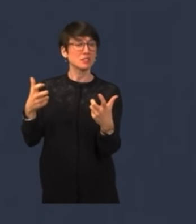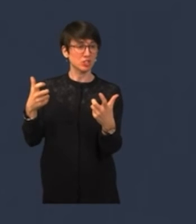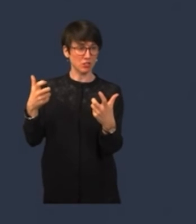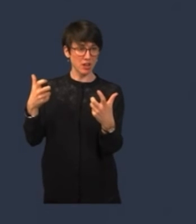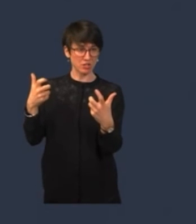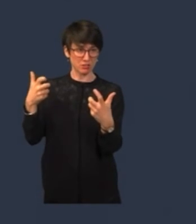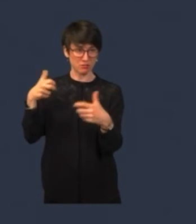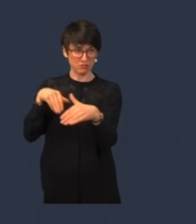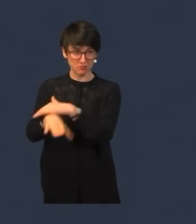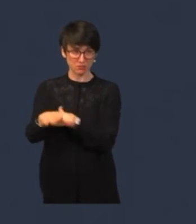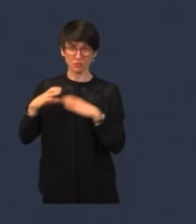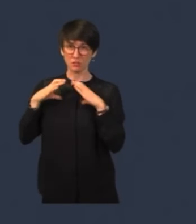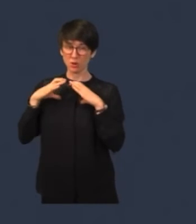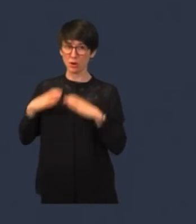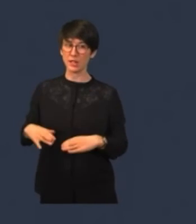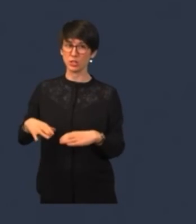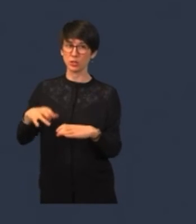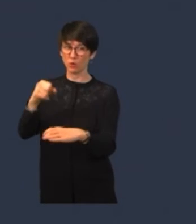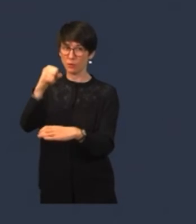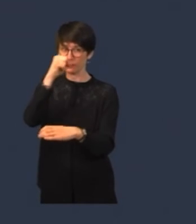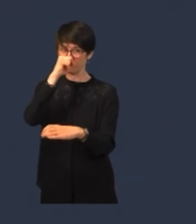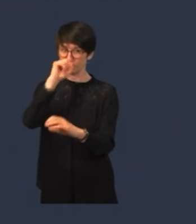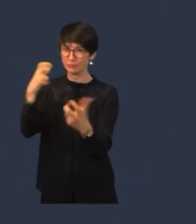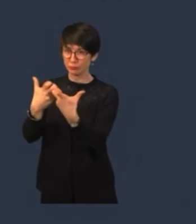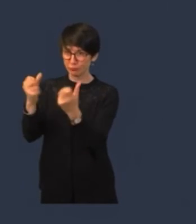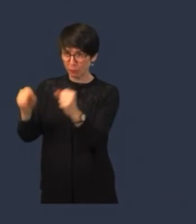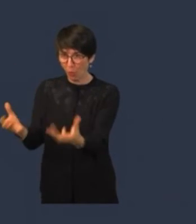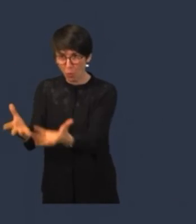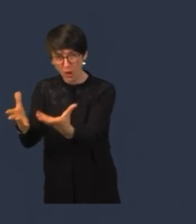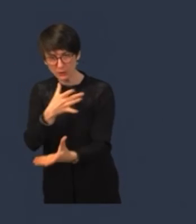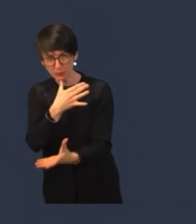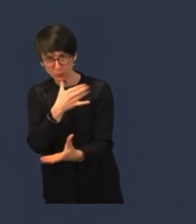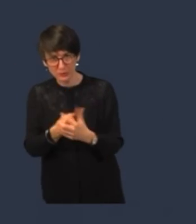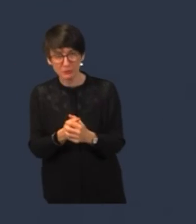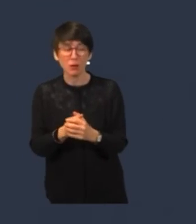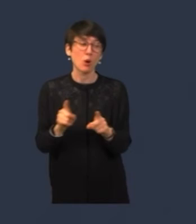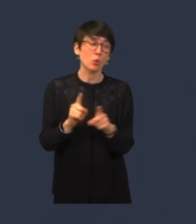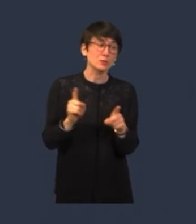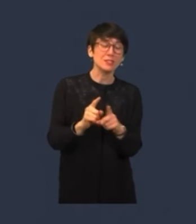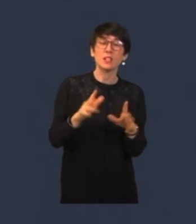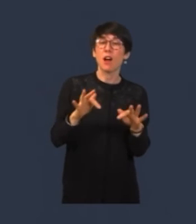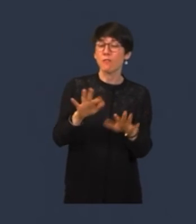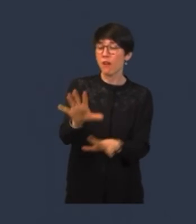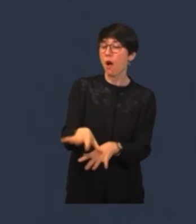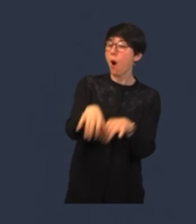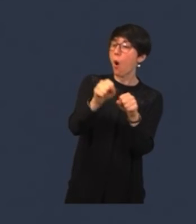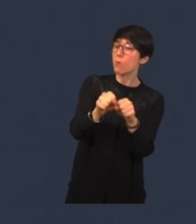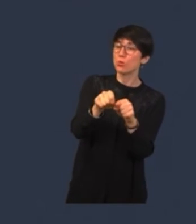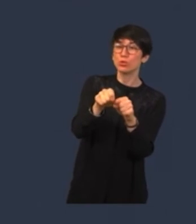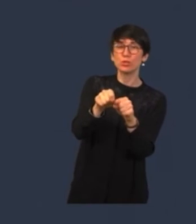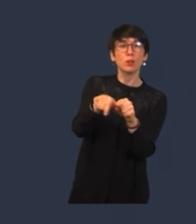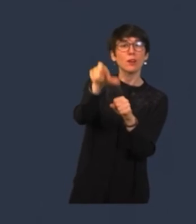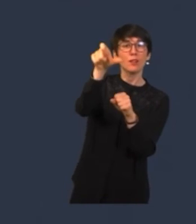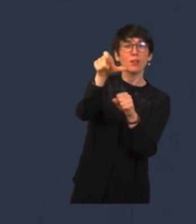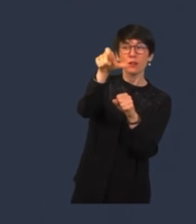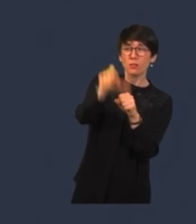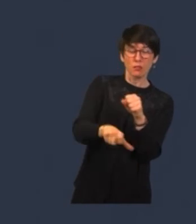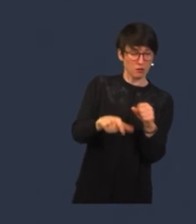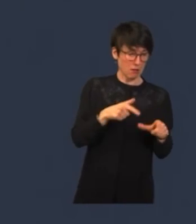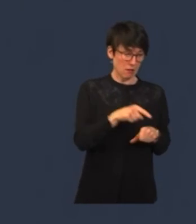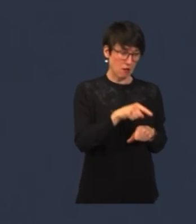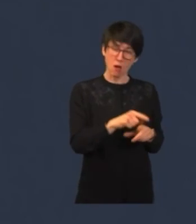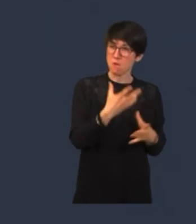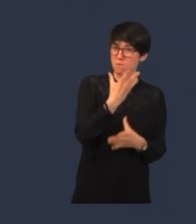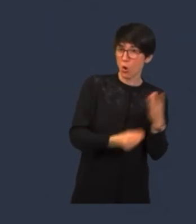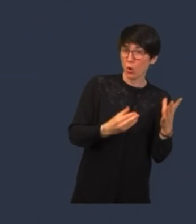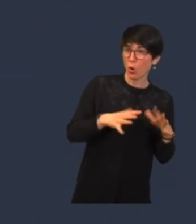l'égalité homme-femme, quoi qu'il en coûte, et déplorer le manque de compétences dans les embauches. On ne peut pas vendre décemment la